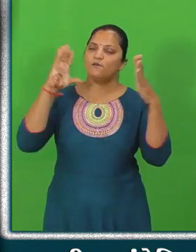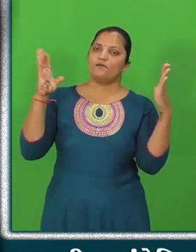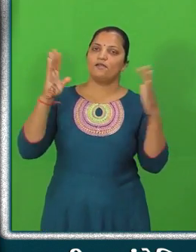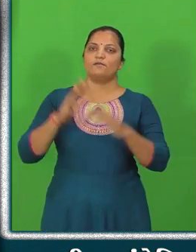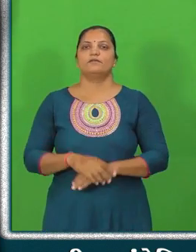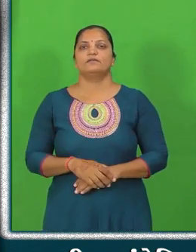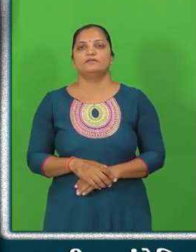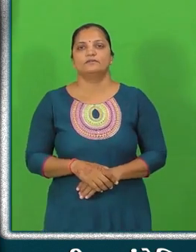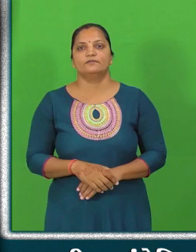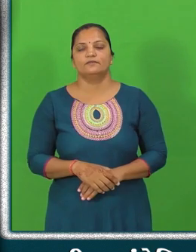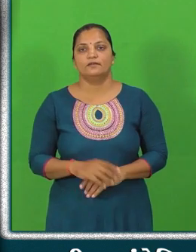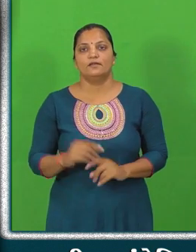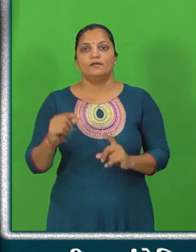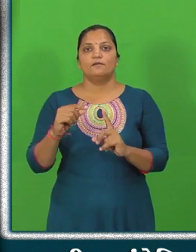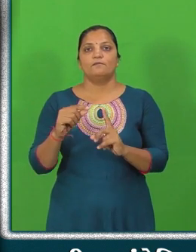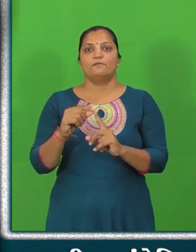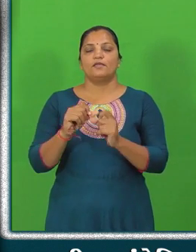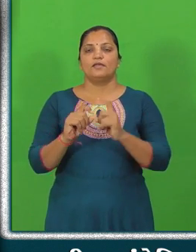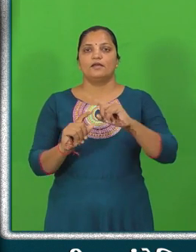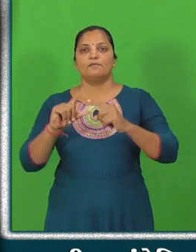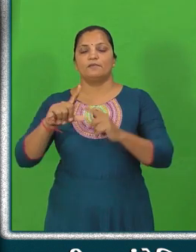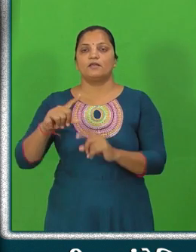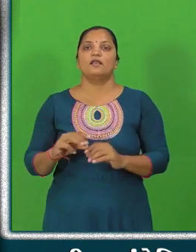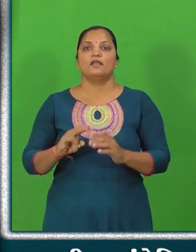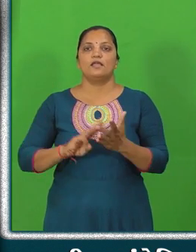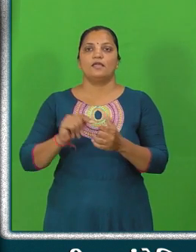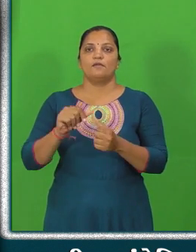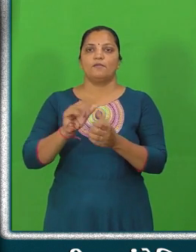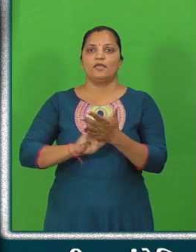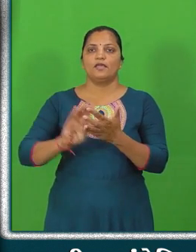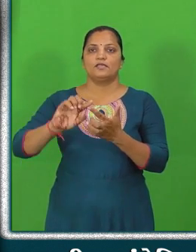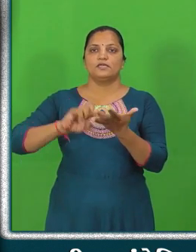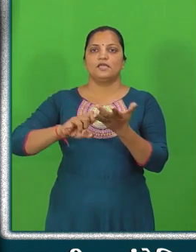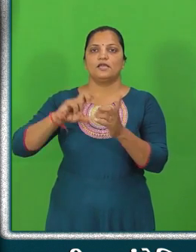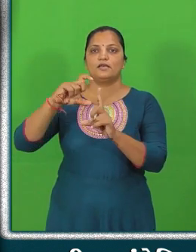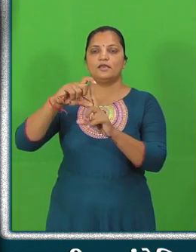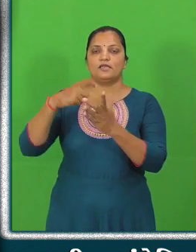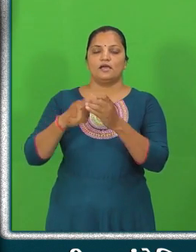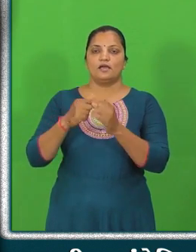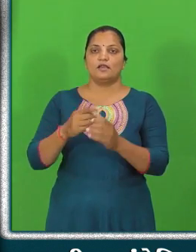મચ સતેન્દ્ર કુમારજી, વેરી વેલ થેન્ક યુ.